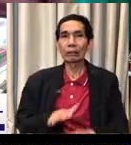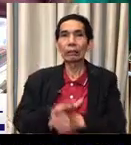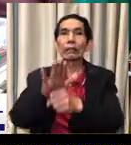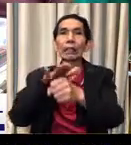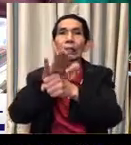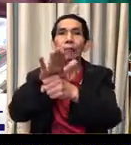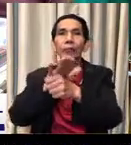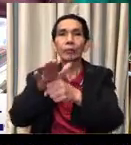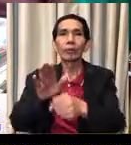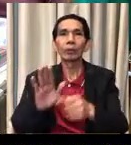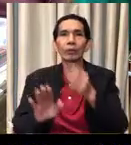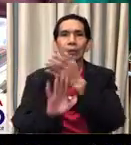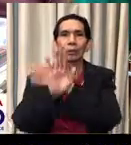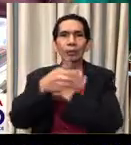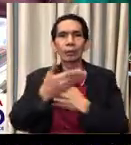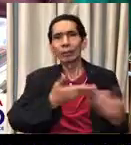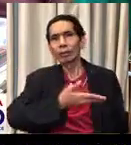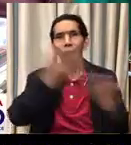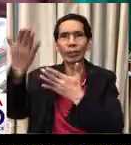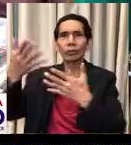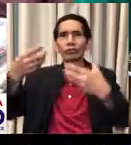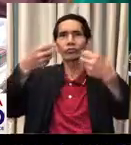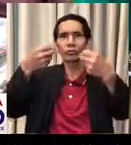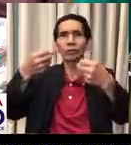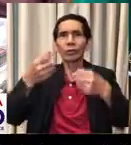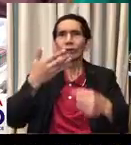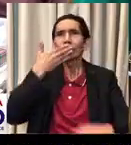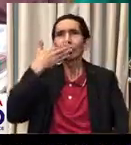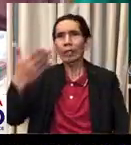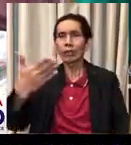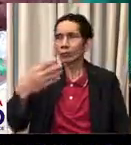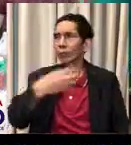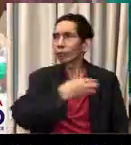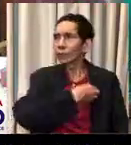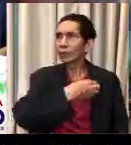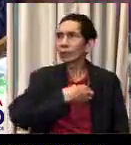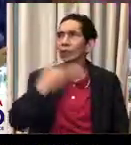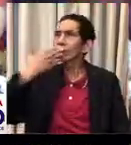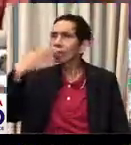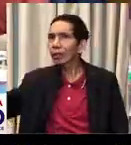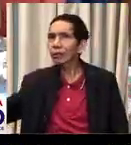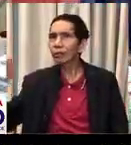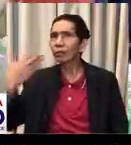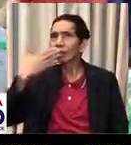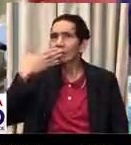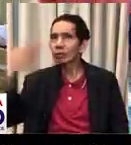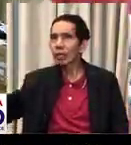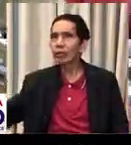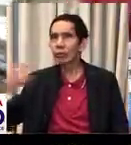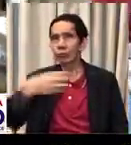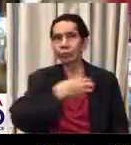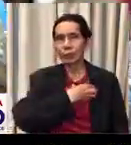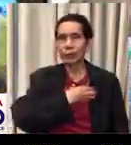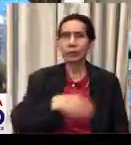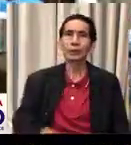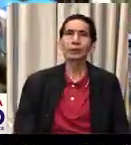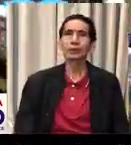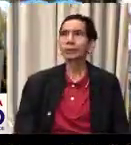Sige. Huwag nyo na yan. Dali nyo yan sa ano. Thank you sa inyo, ha? Thank you, pare. Ha? Thank you sa inyo.